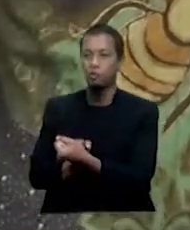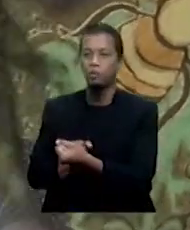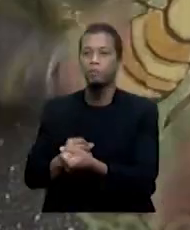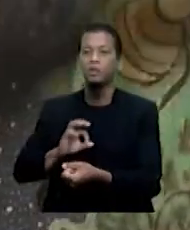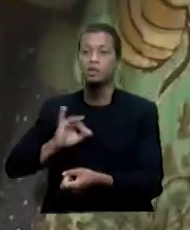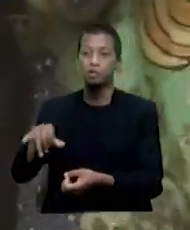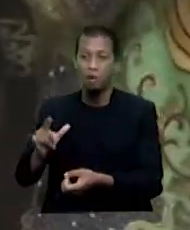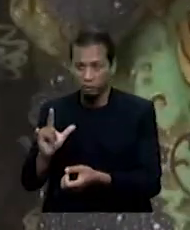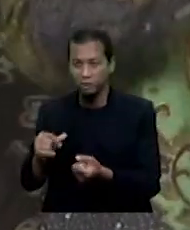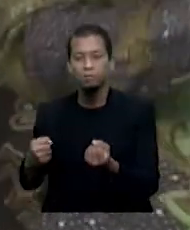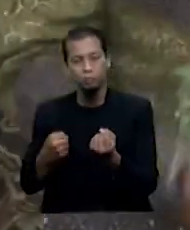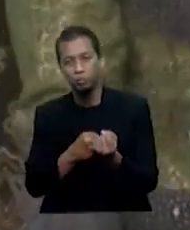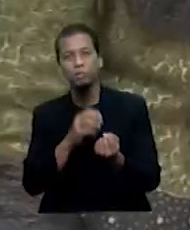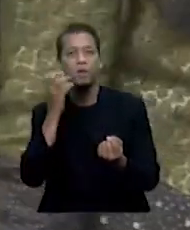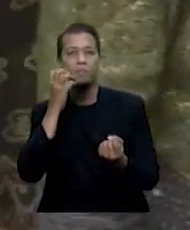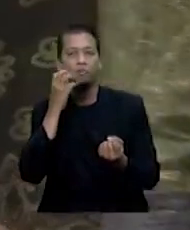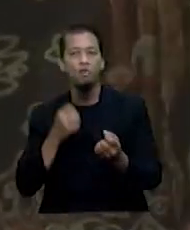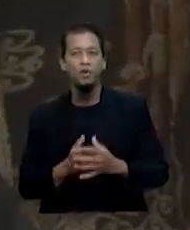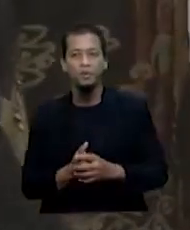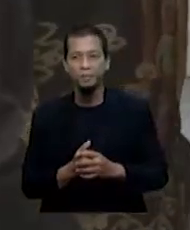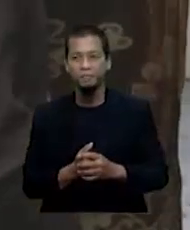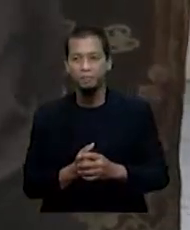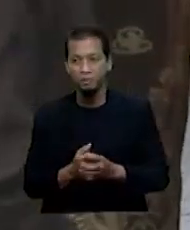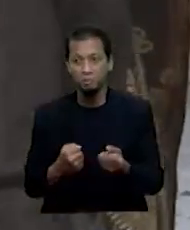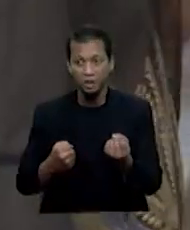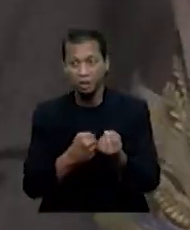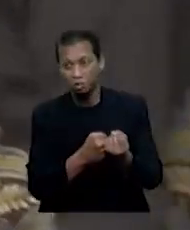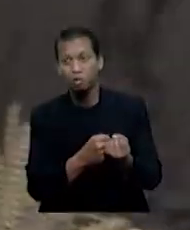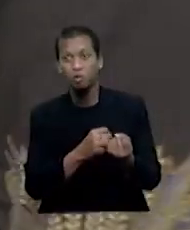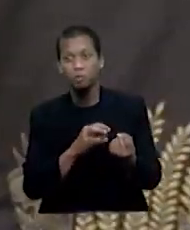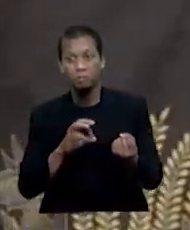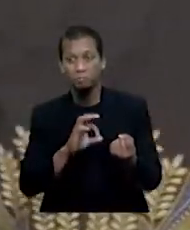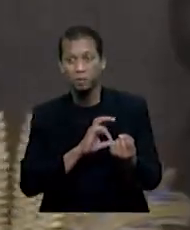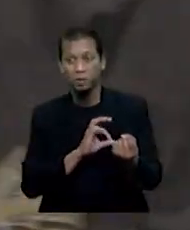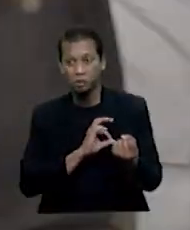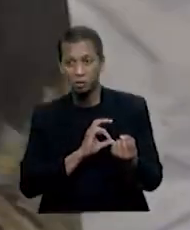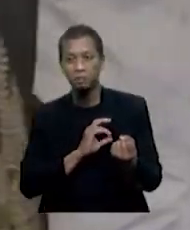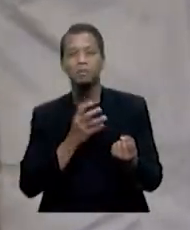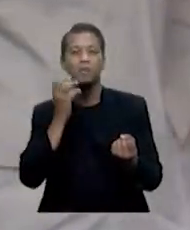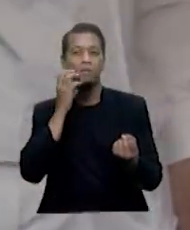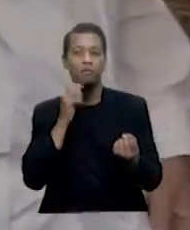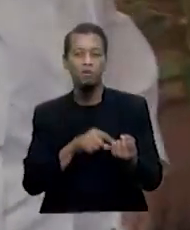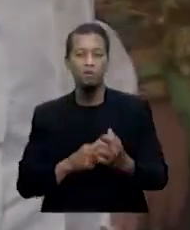menjadi pedoman bagi loyalis Jokowi untuk merapatkan barisan kepada Prabowo. Tim Liputan iNews melaporkan.